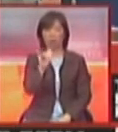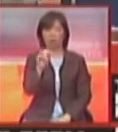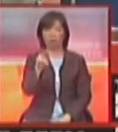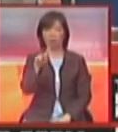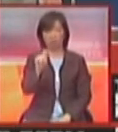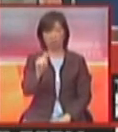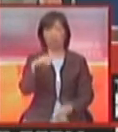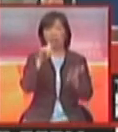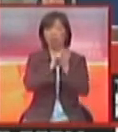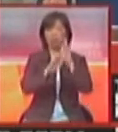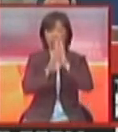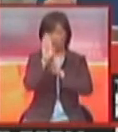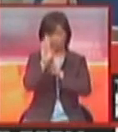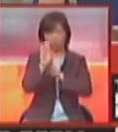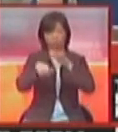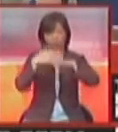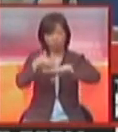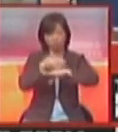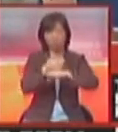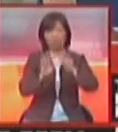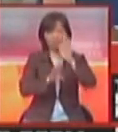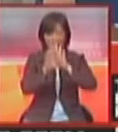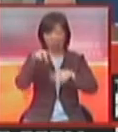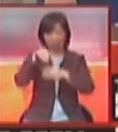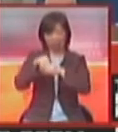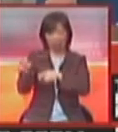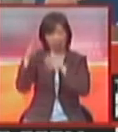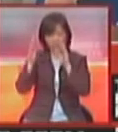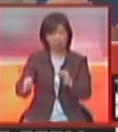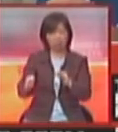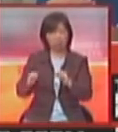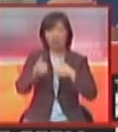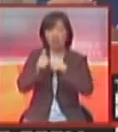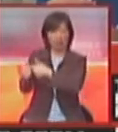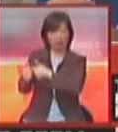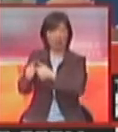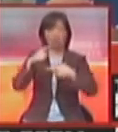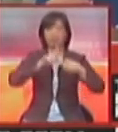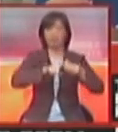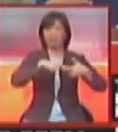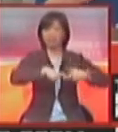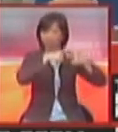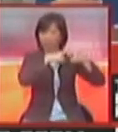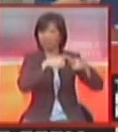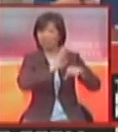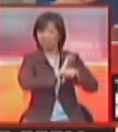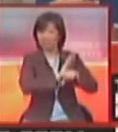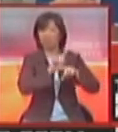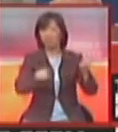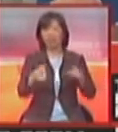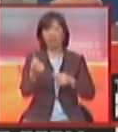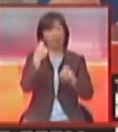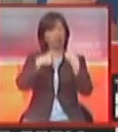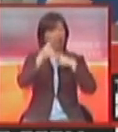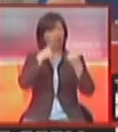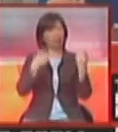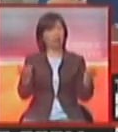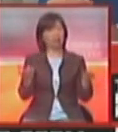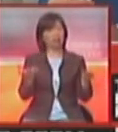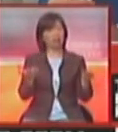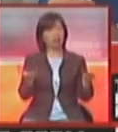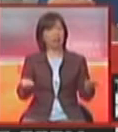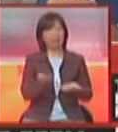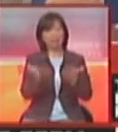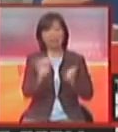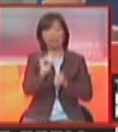susunod nga po tayo dun sa suspension ng programa. Pero marami pong nagtatanong sa atin ng mga followers ng TV5, lalo na